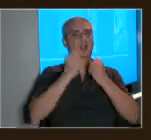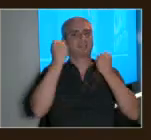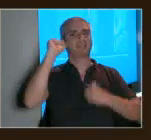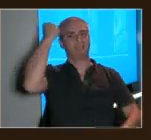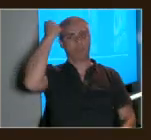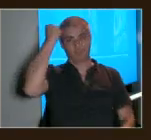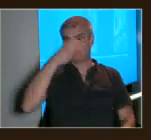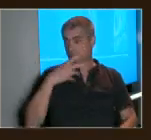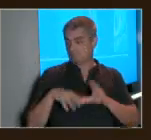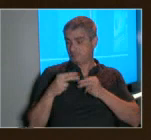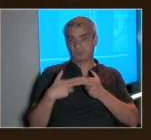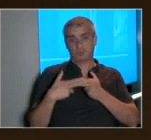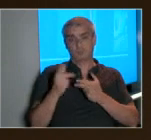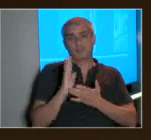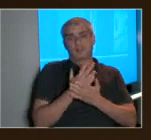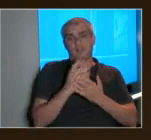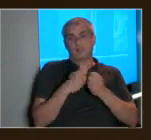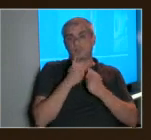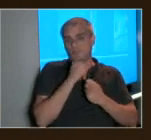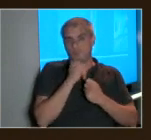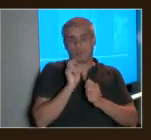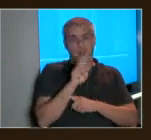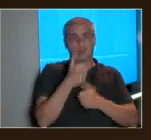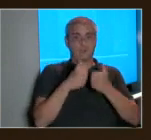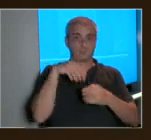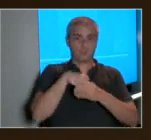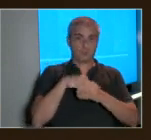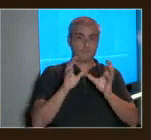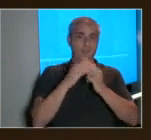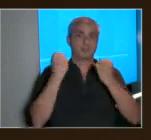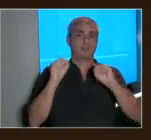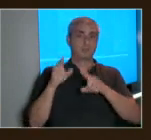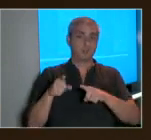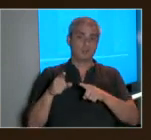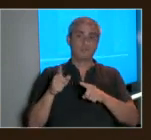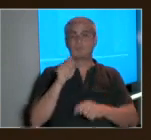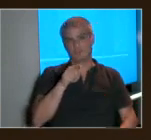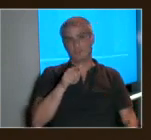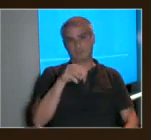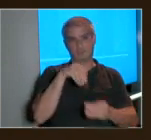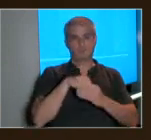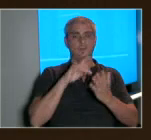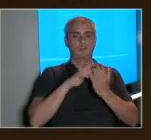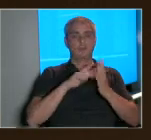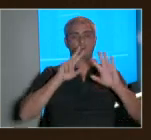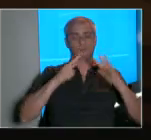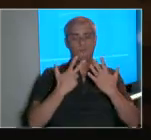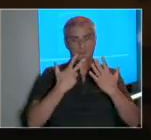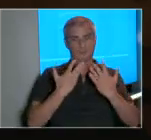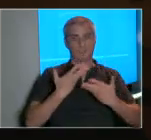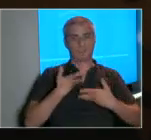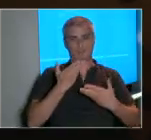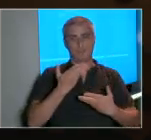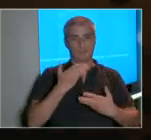הציוני. בבחירות הקרובות החליטה התנועה הירוקה להתמודד במסגרת המחנה הדמוקרטי, והיא משובצת במקום השמיני.